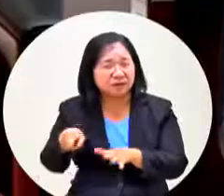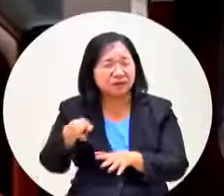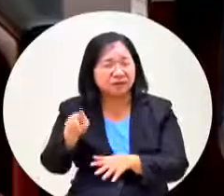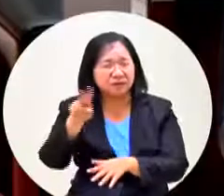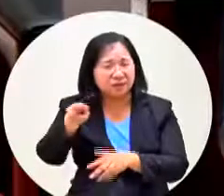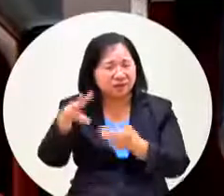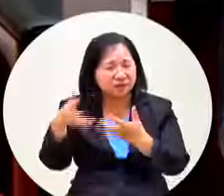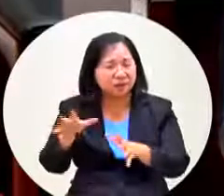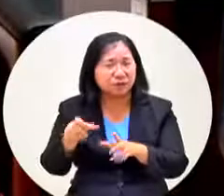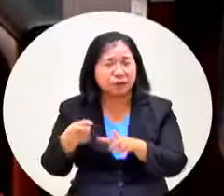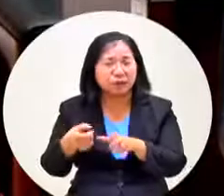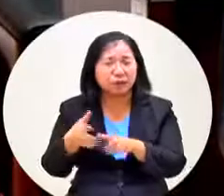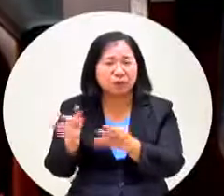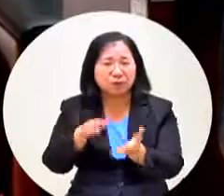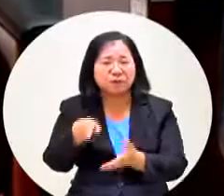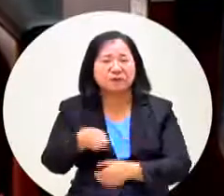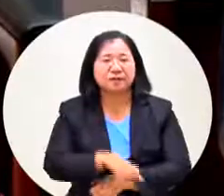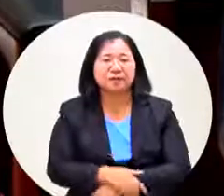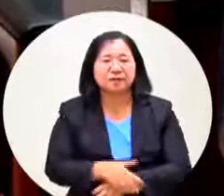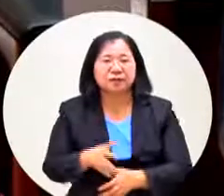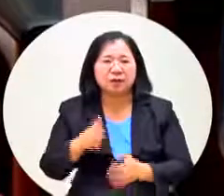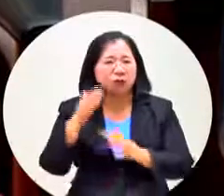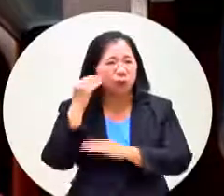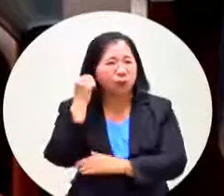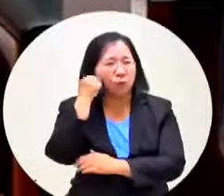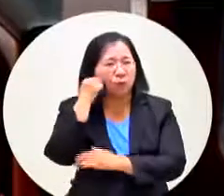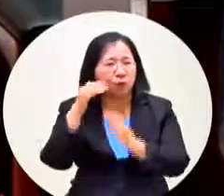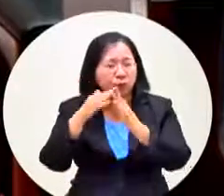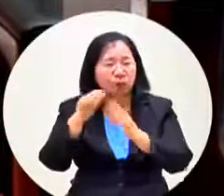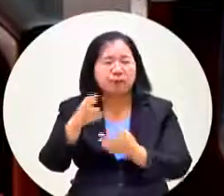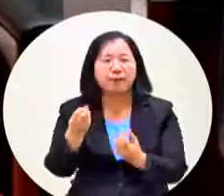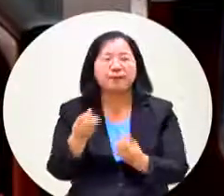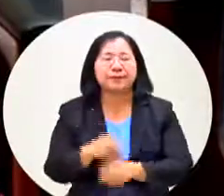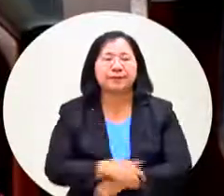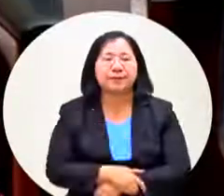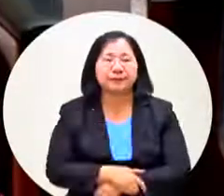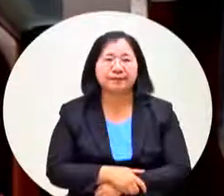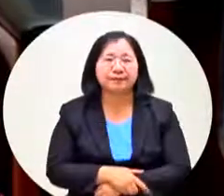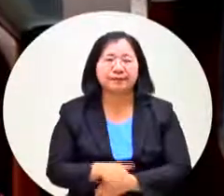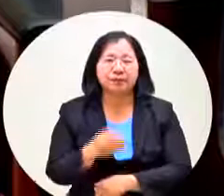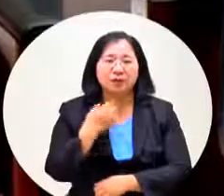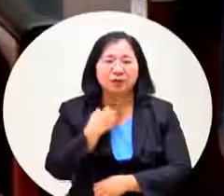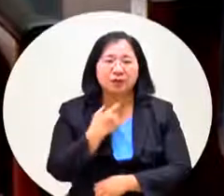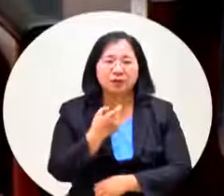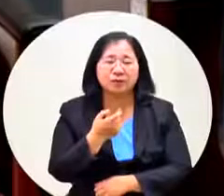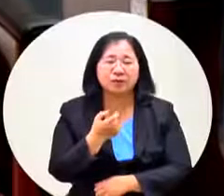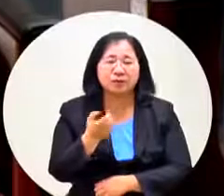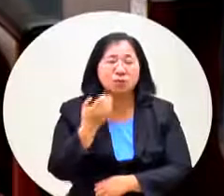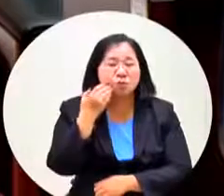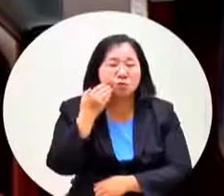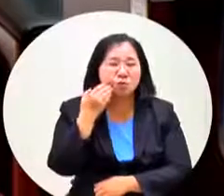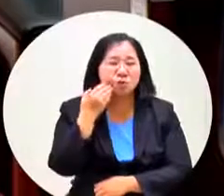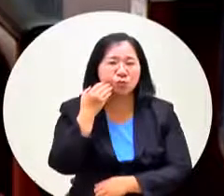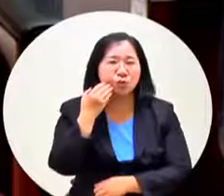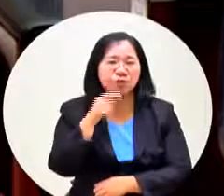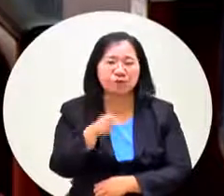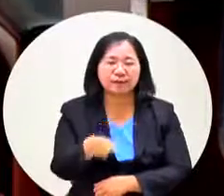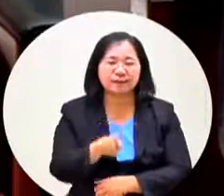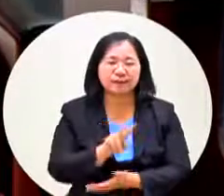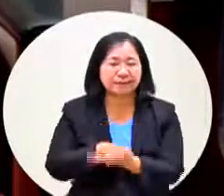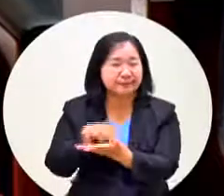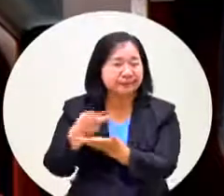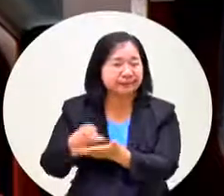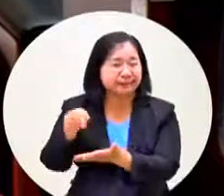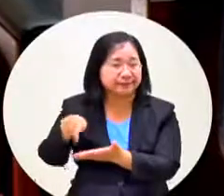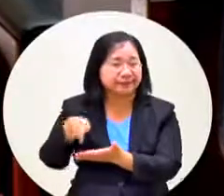花园区的模式，从即地要找200公顷、300公顷，才有2000几公顷，而且吼、哦，伊这